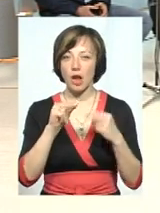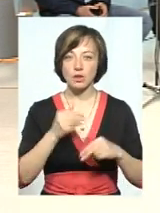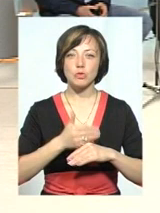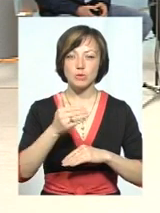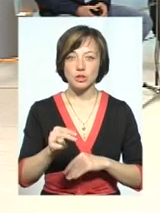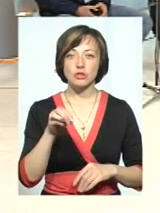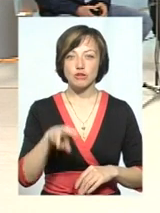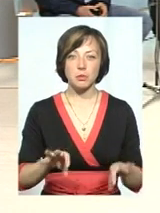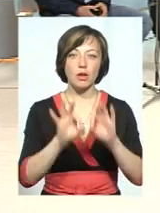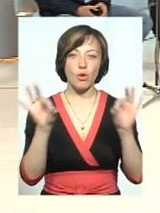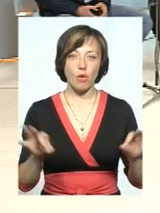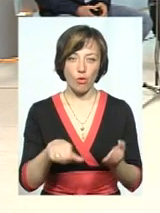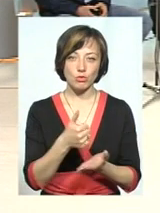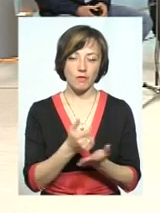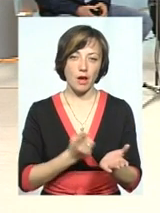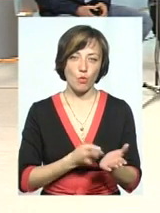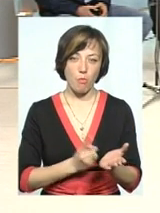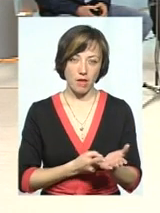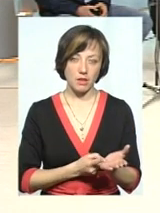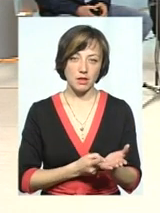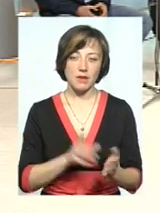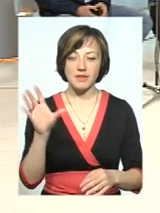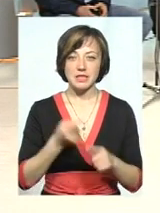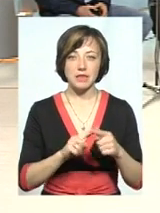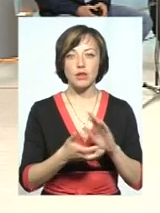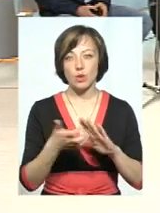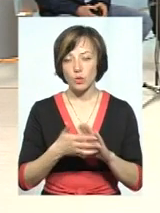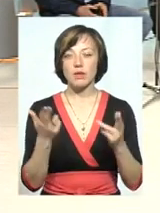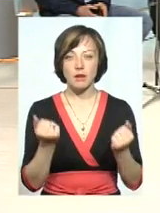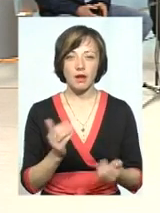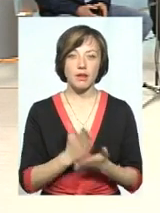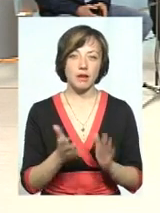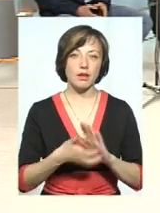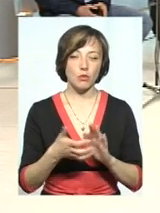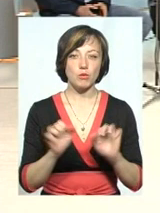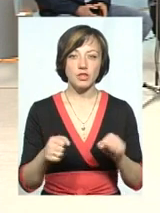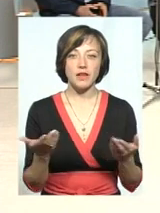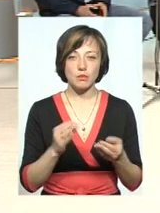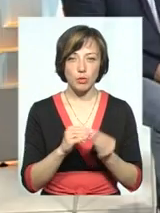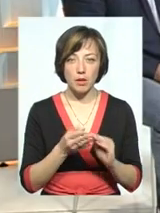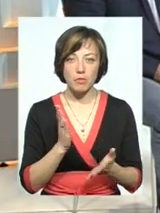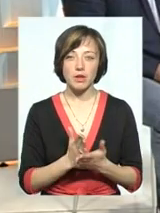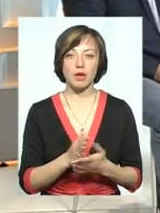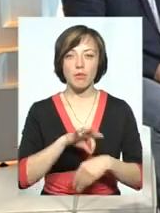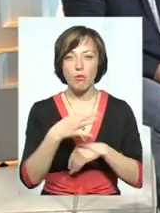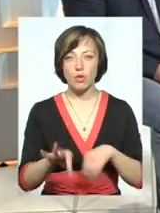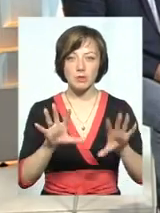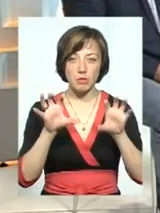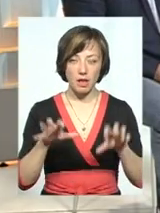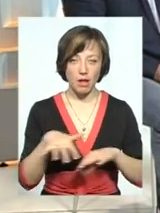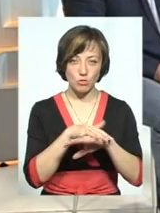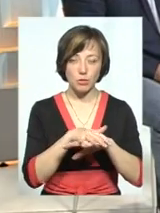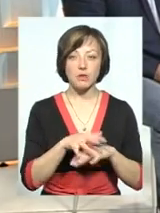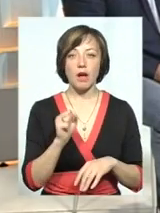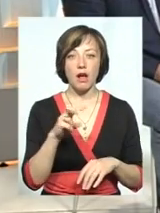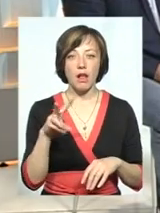пізніше, ніж ніколи. Це основний аргумент, який, в принципі, там всі ці недоліки, да, є недоліки, да, там, можливо, є якісь негаразди, хтось себе там болісно це сприйняв, але